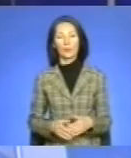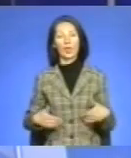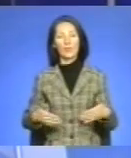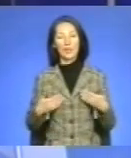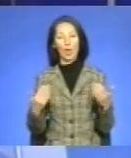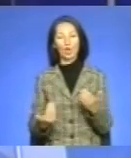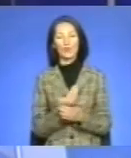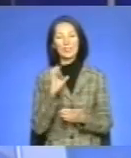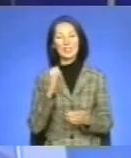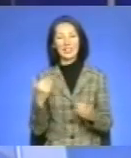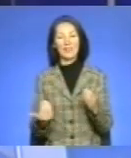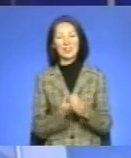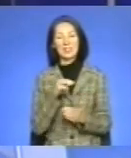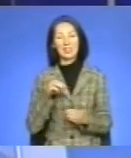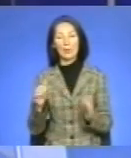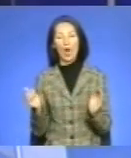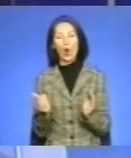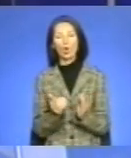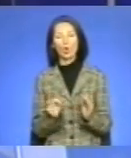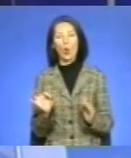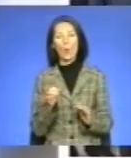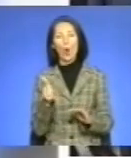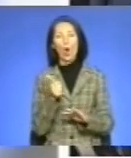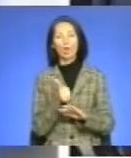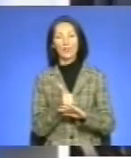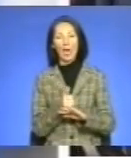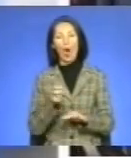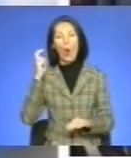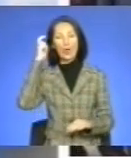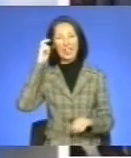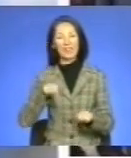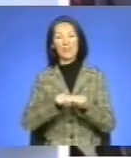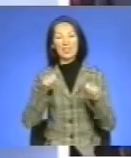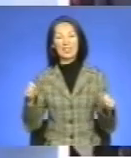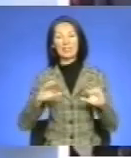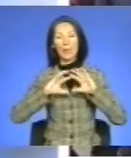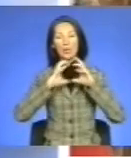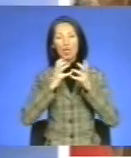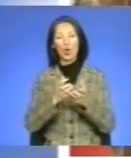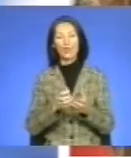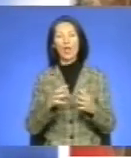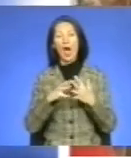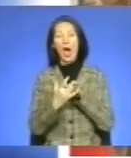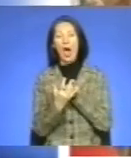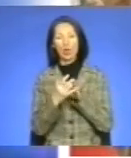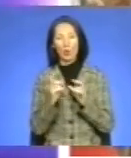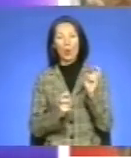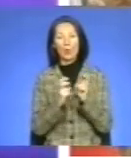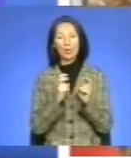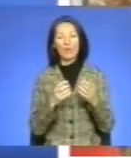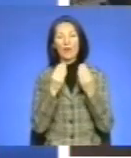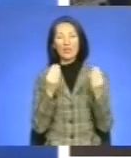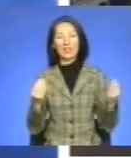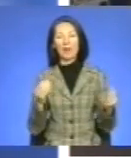Вітаю. Новини середи у вістях ТТБ. Коротко про головне. У Києві відкрилася міжнародна агропромислова виставка